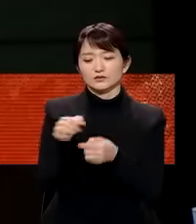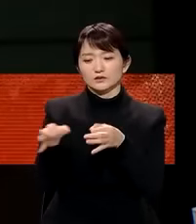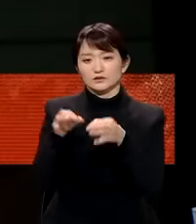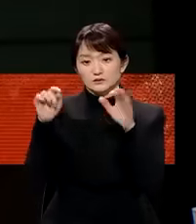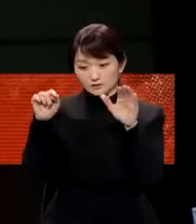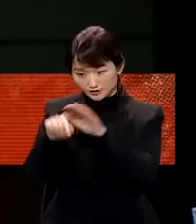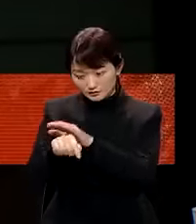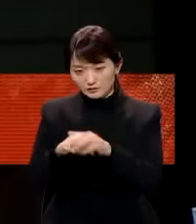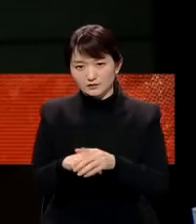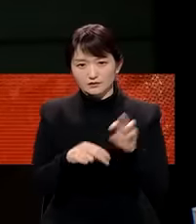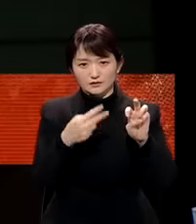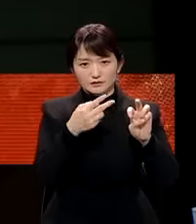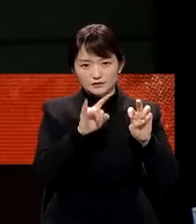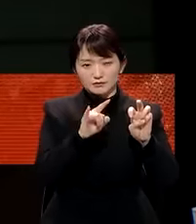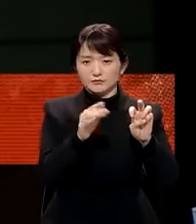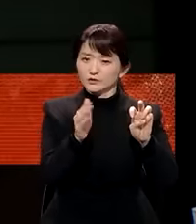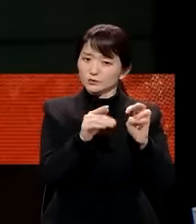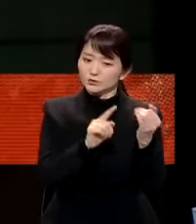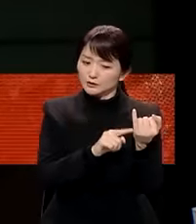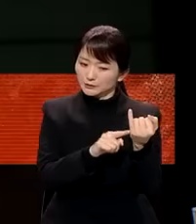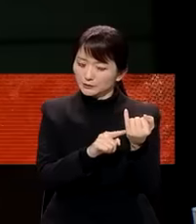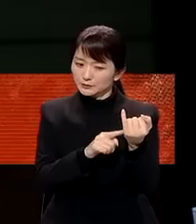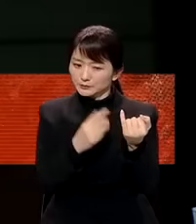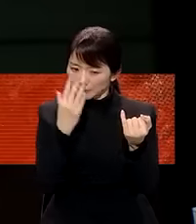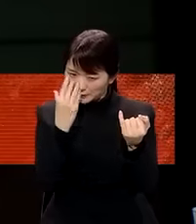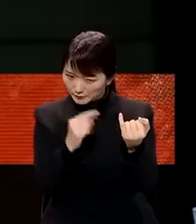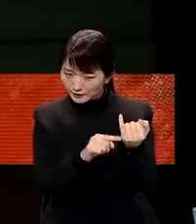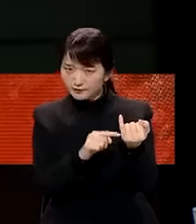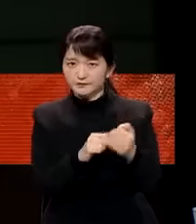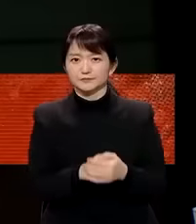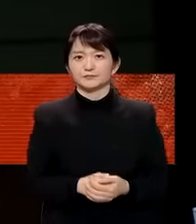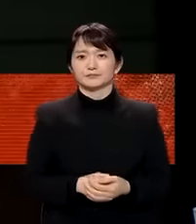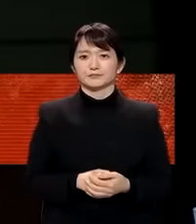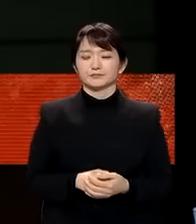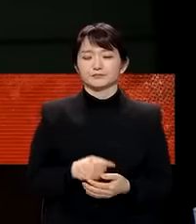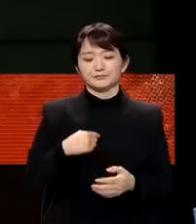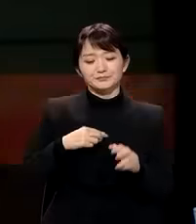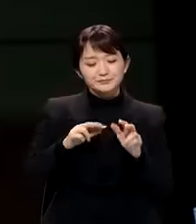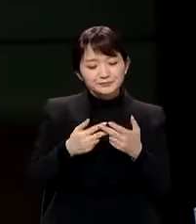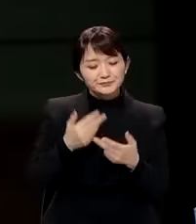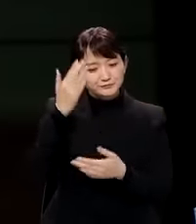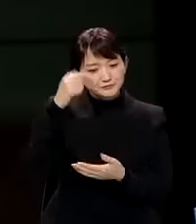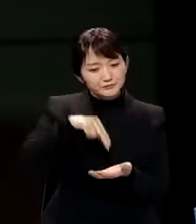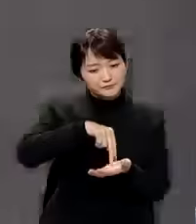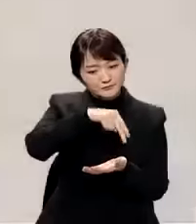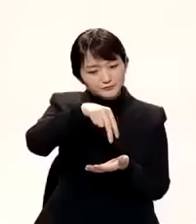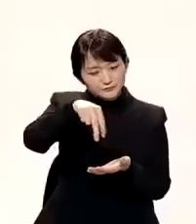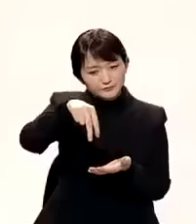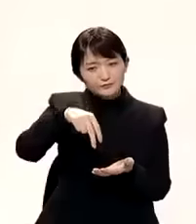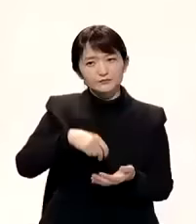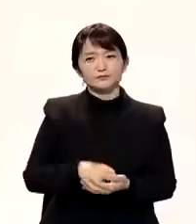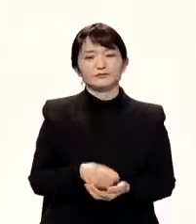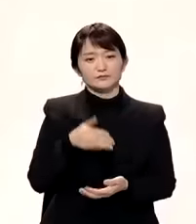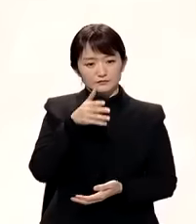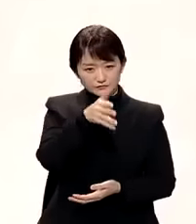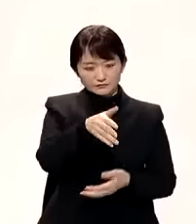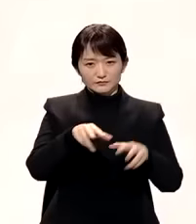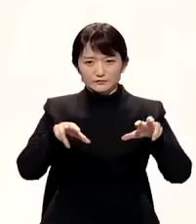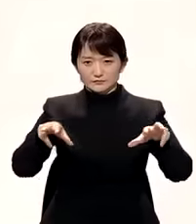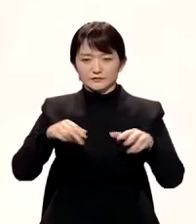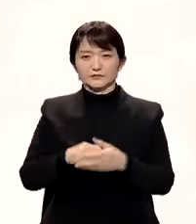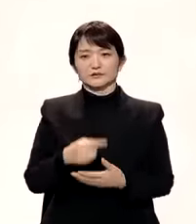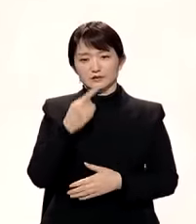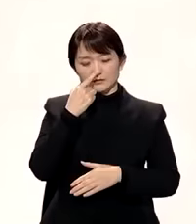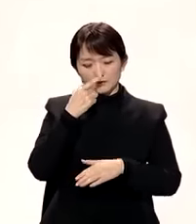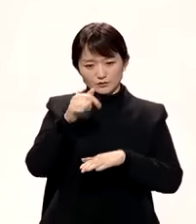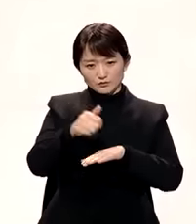초반 미혼 여성을 만나게 됩니다이 여성은 본인이 한국 무용 전공했다고 얘기를 했고요 지금은 강습실 학생들을 가르치고 있다고